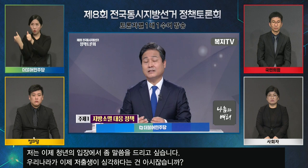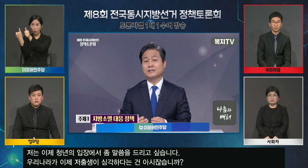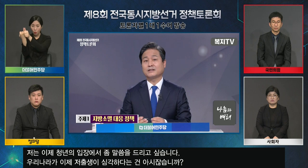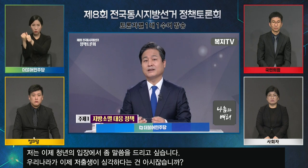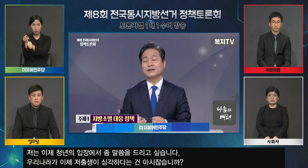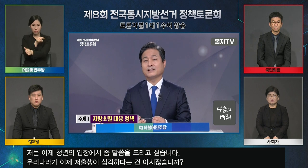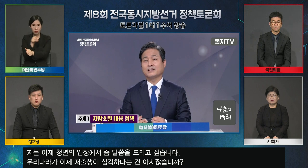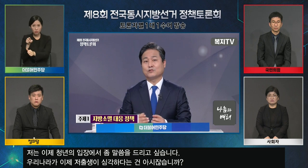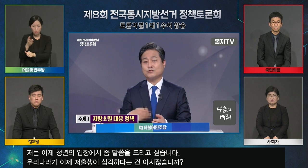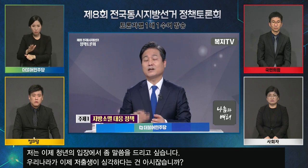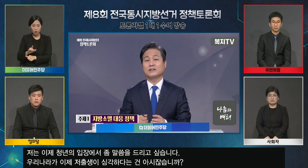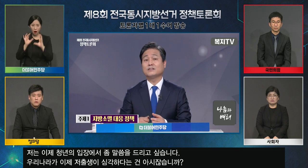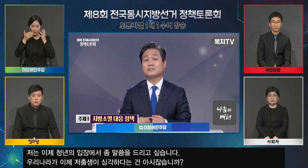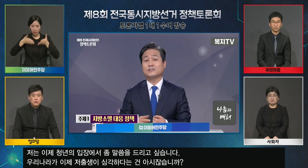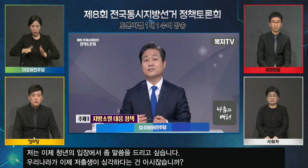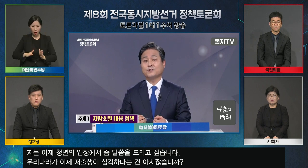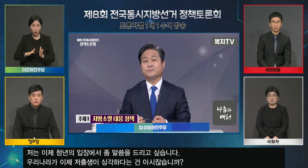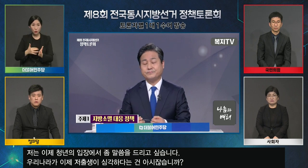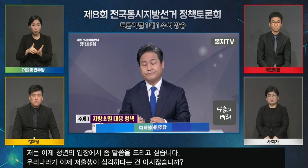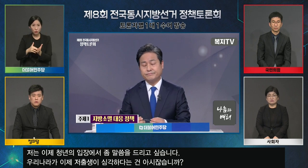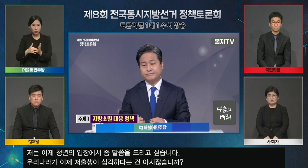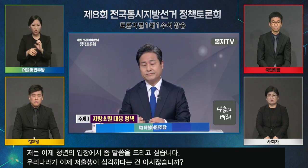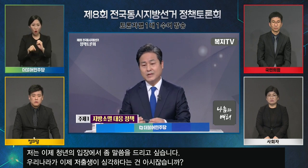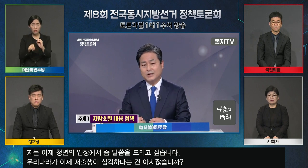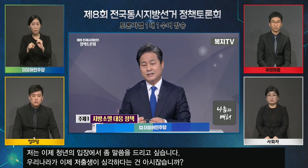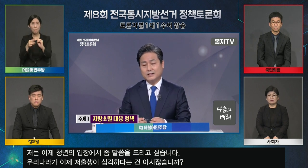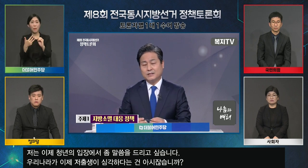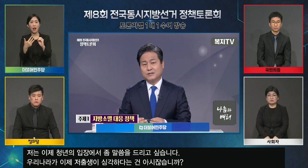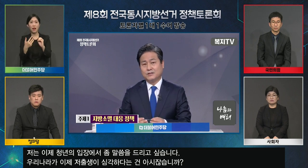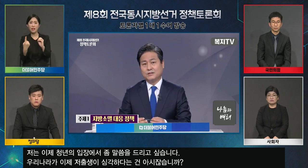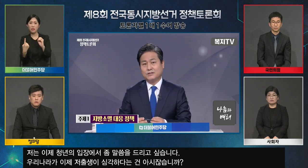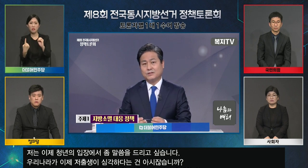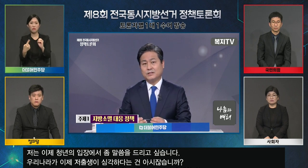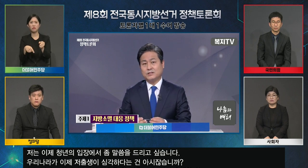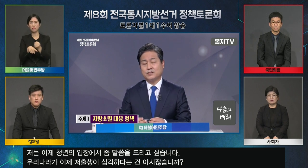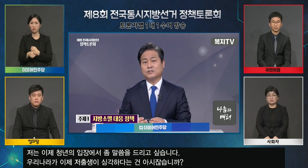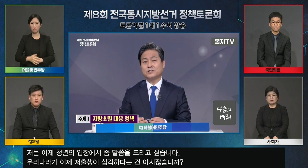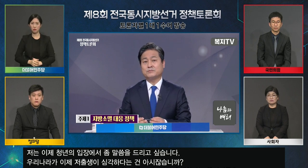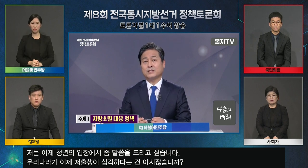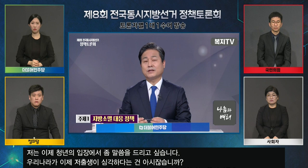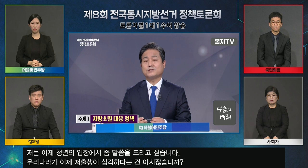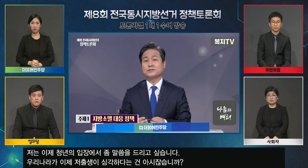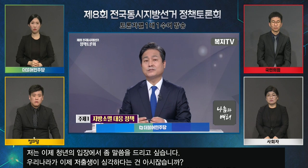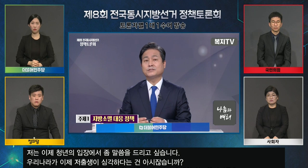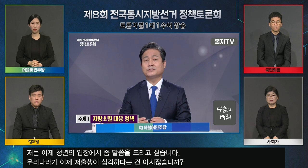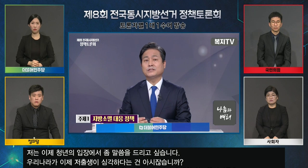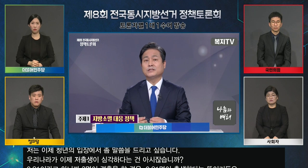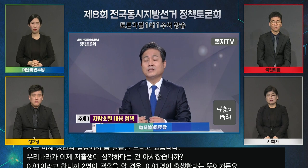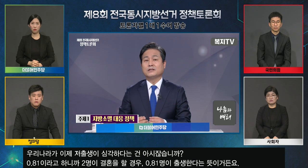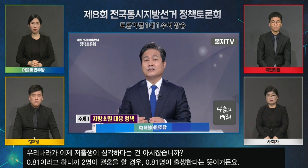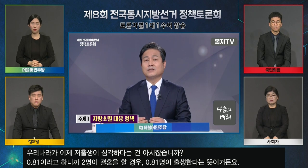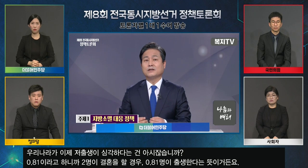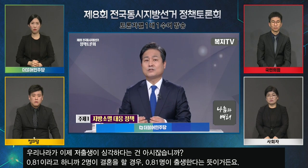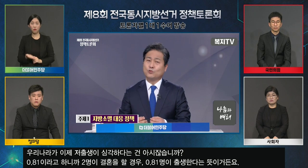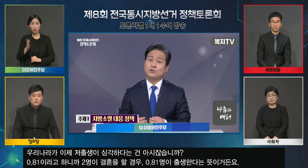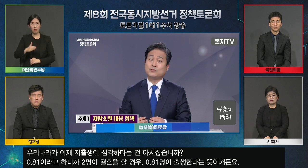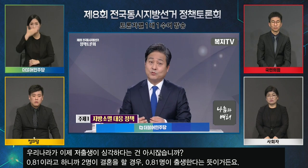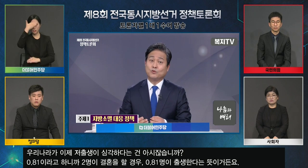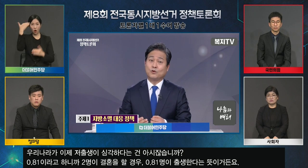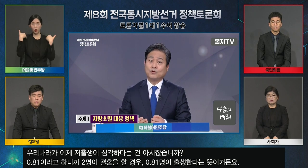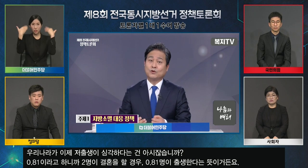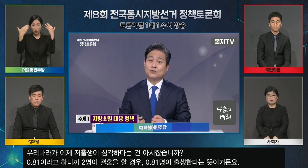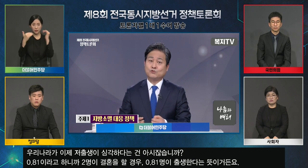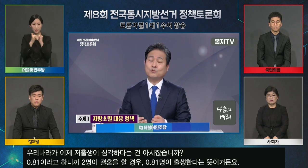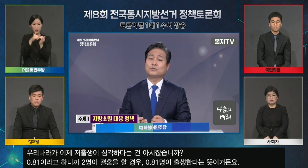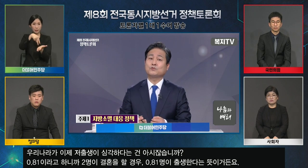출생한다 이런 뜻이거든요. 그런데 청년들 입장에서는 서울로